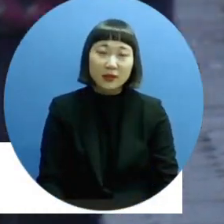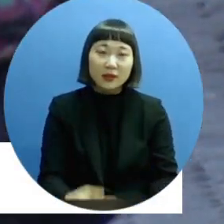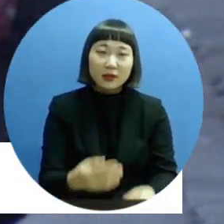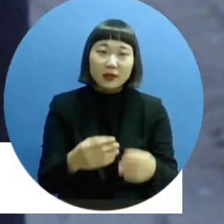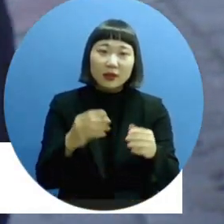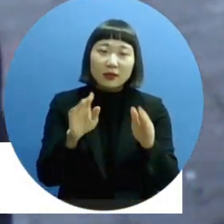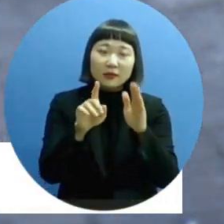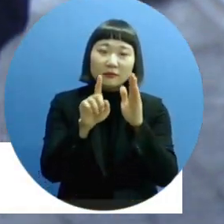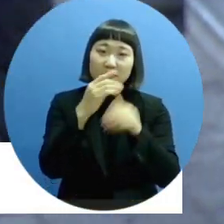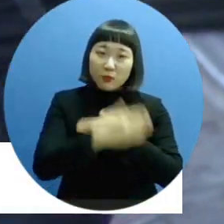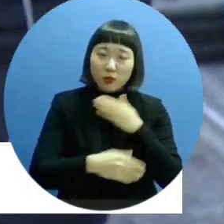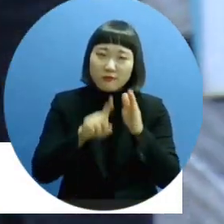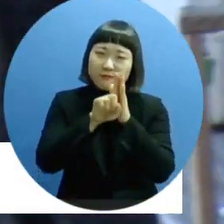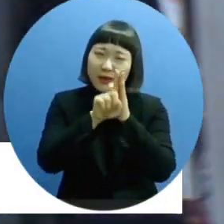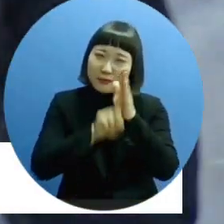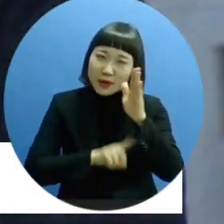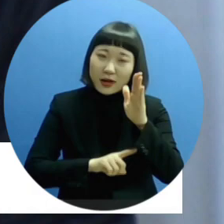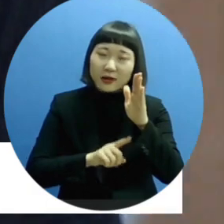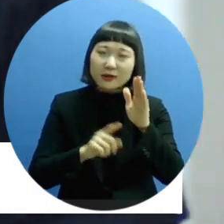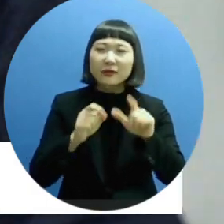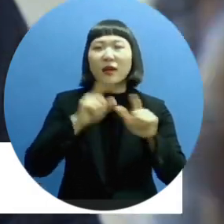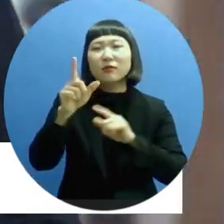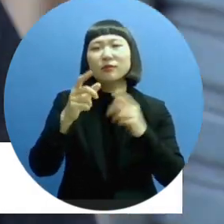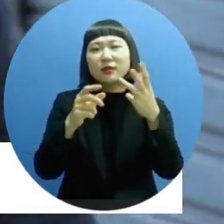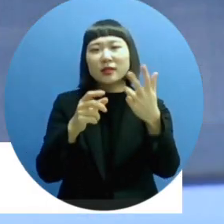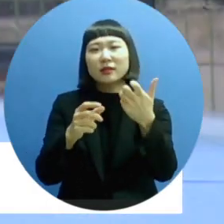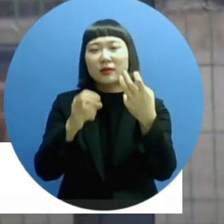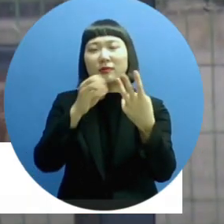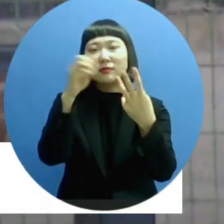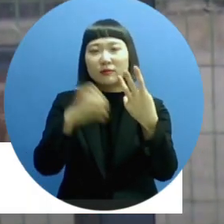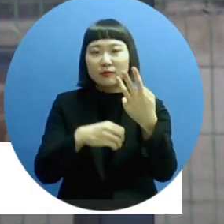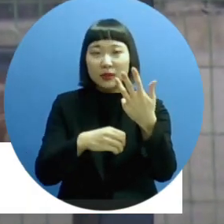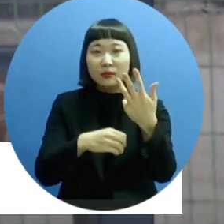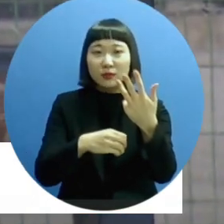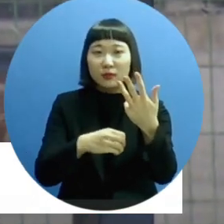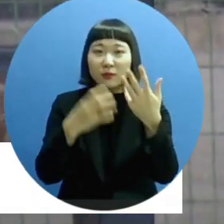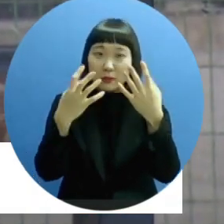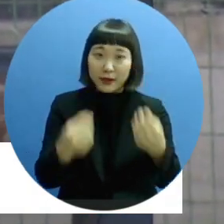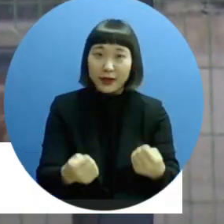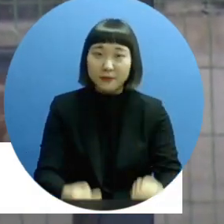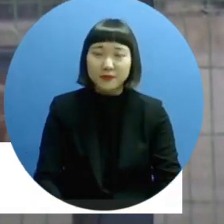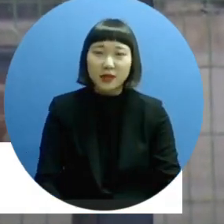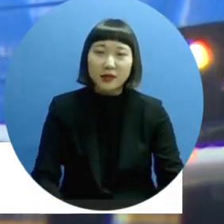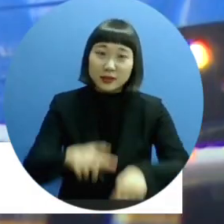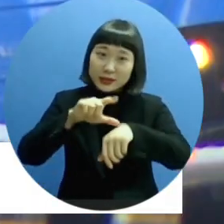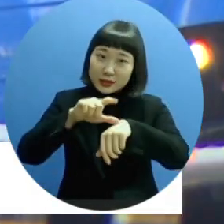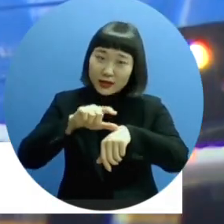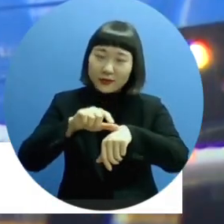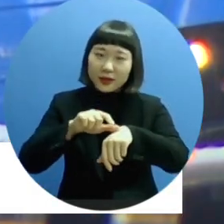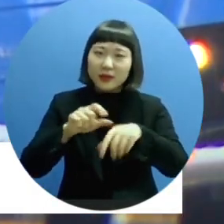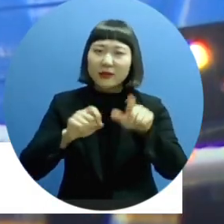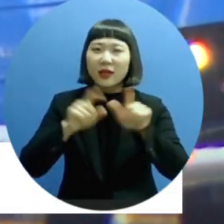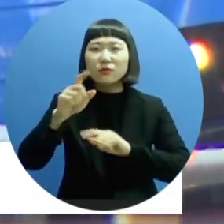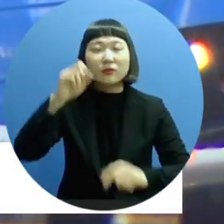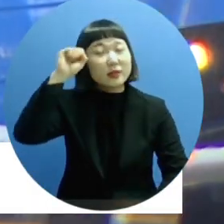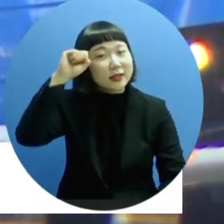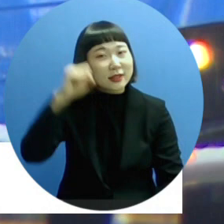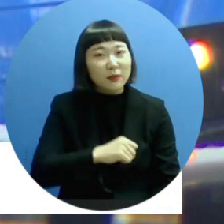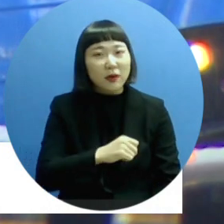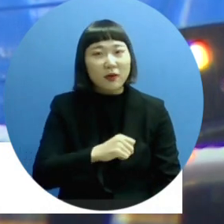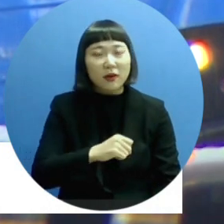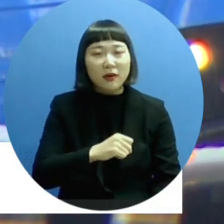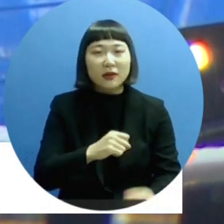환자의 78%로 가장 많았습니다. 발생 시간은 기온이 낮아지는 새벽 시간대에 전체